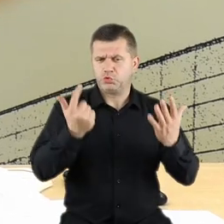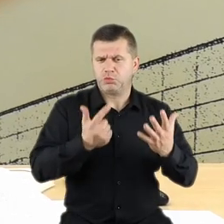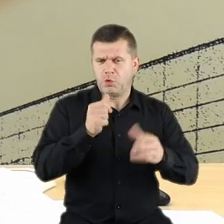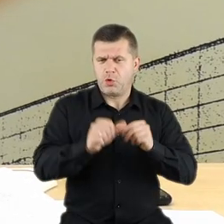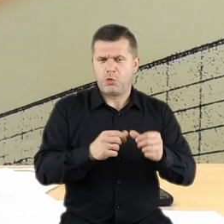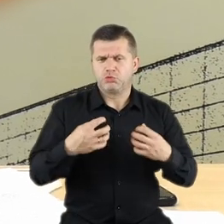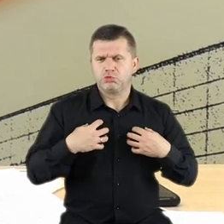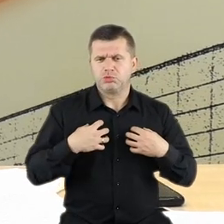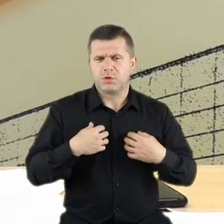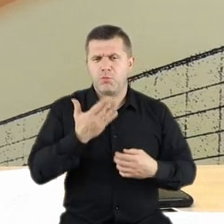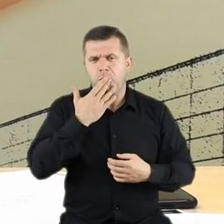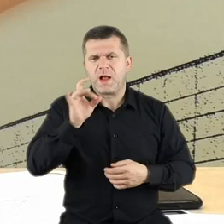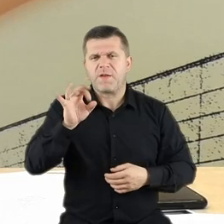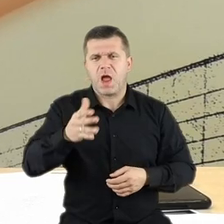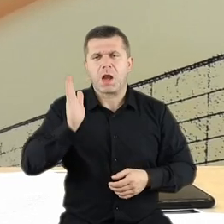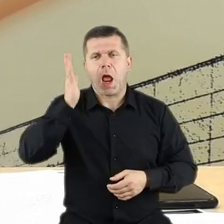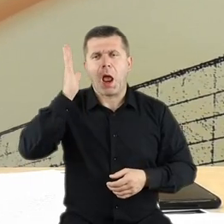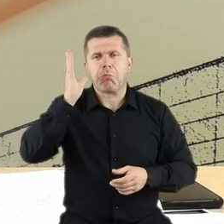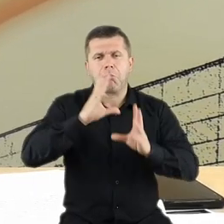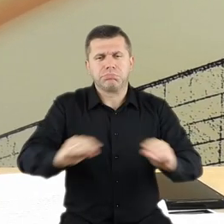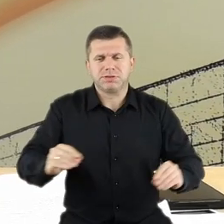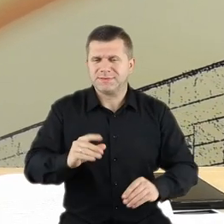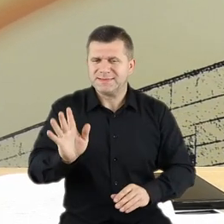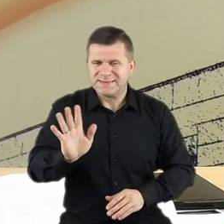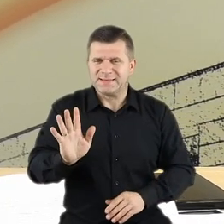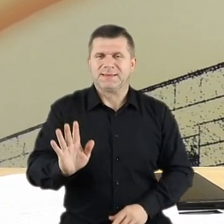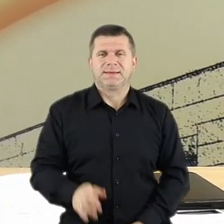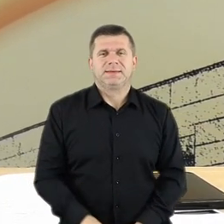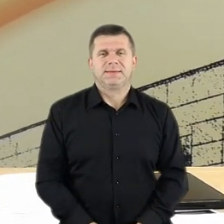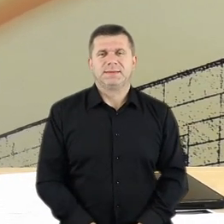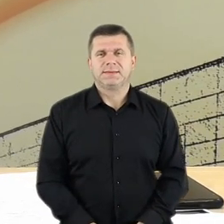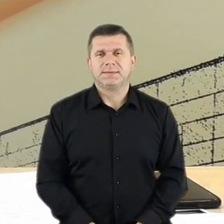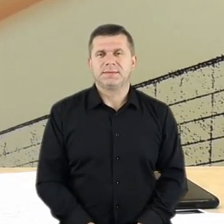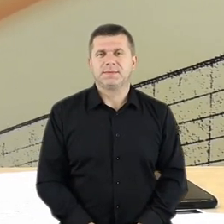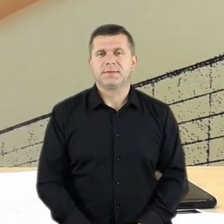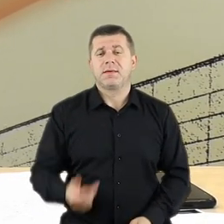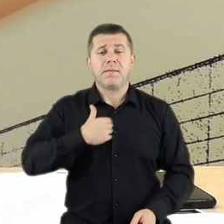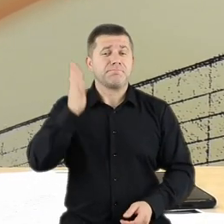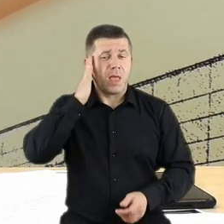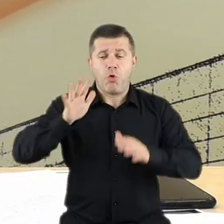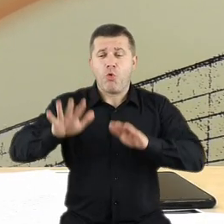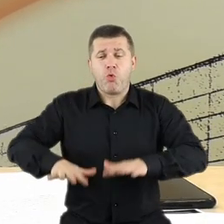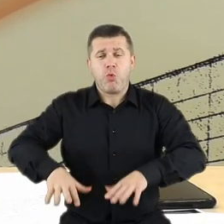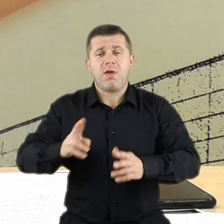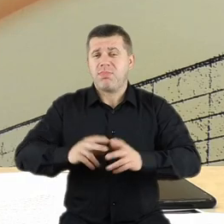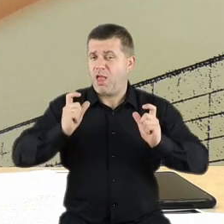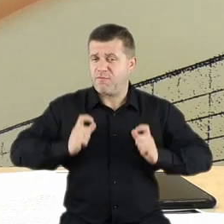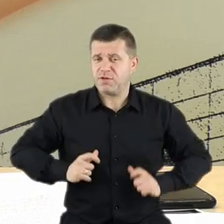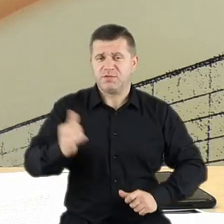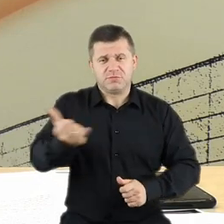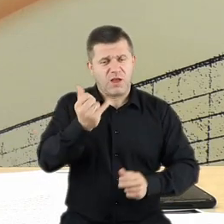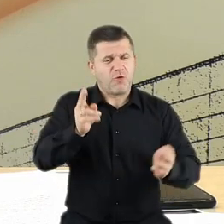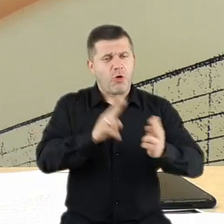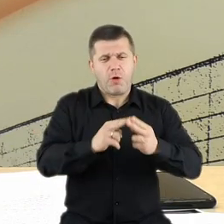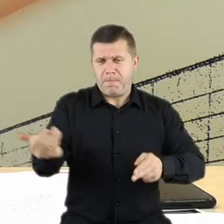życia Tylko mówiłam to gwarą a później już nie No bo skoro się mieszka na wsi No to zawsze ten